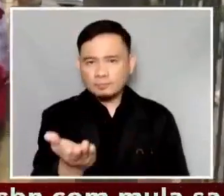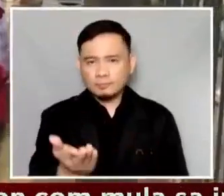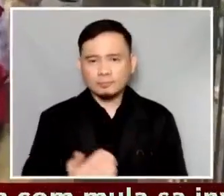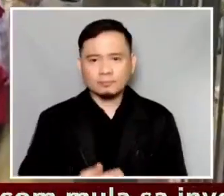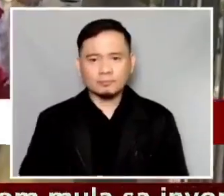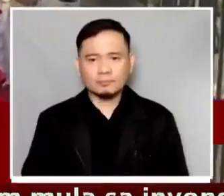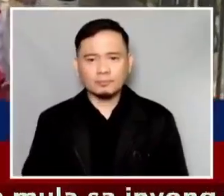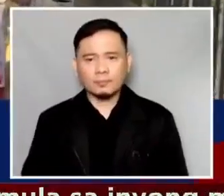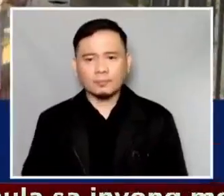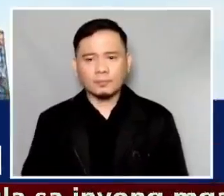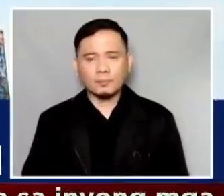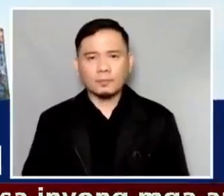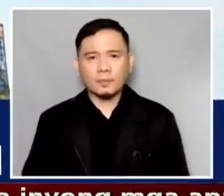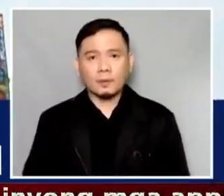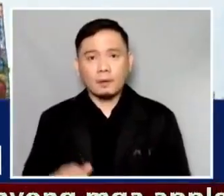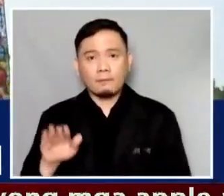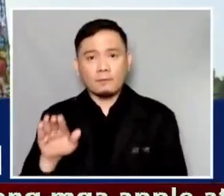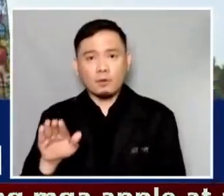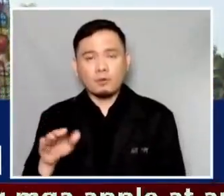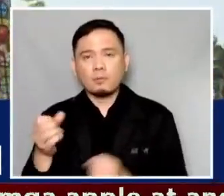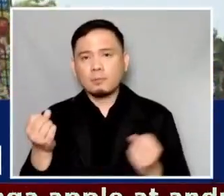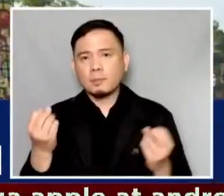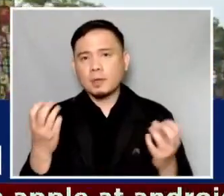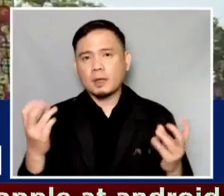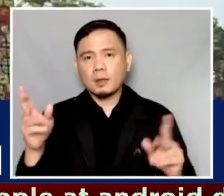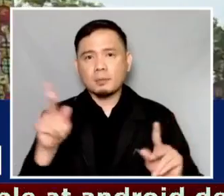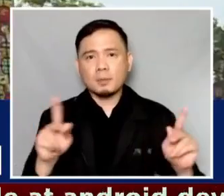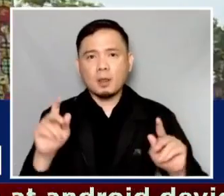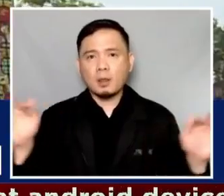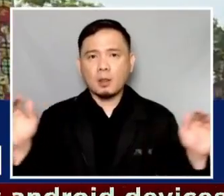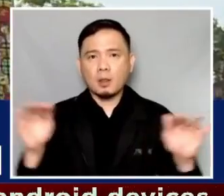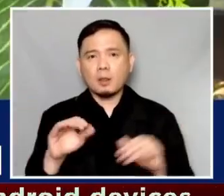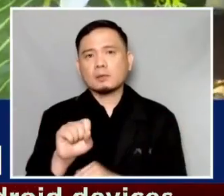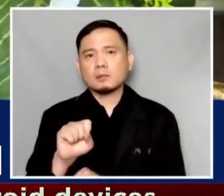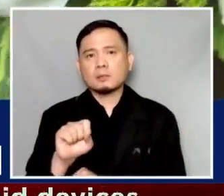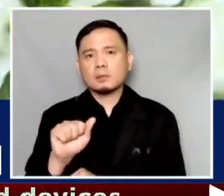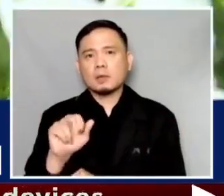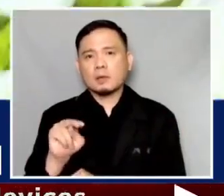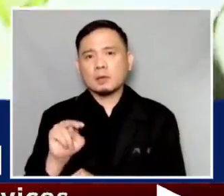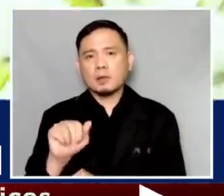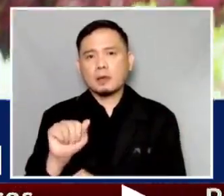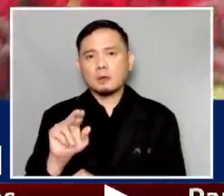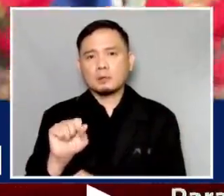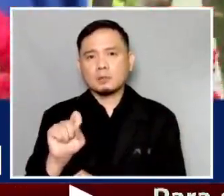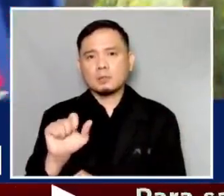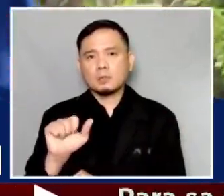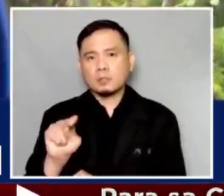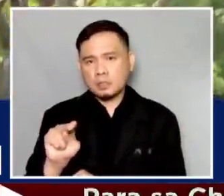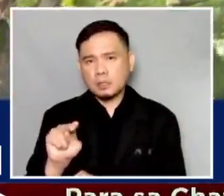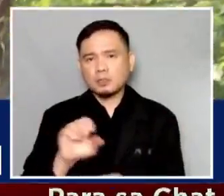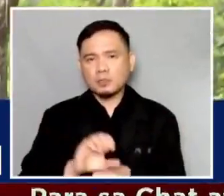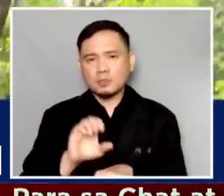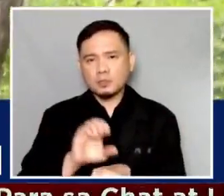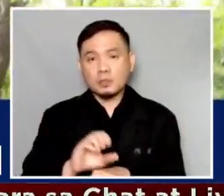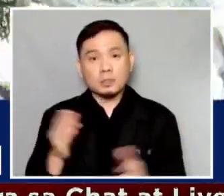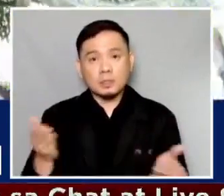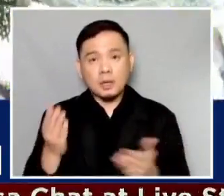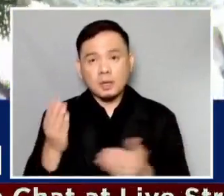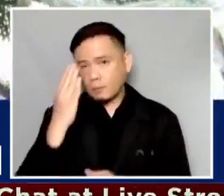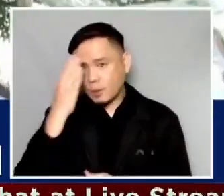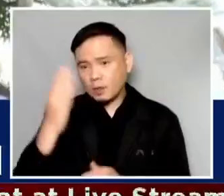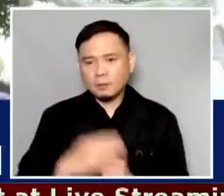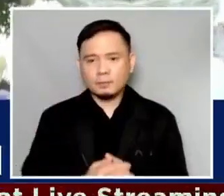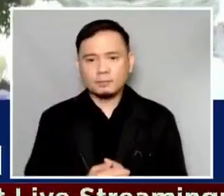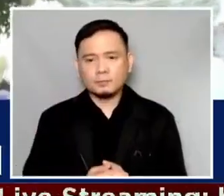Tanghali pa lang, marami ng tao sa paligid ng San Agustin Parish sa Baliwag, Bulacan. Lahat inaabangan ang pagdating ng mga karosa, lula ng